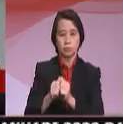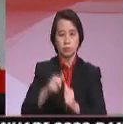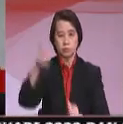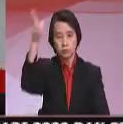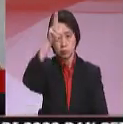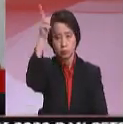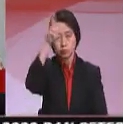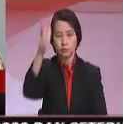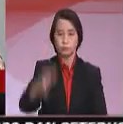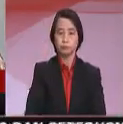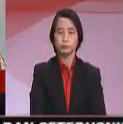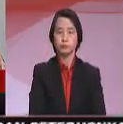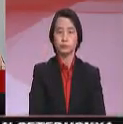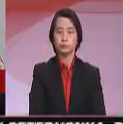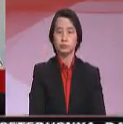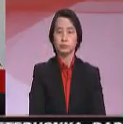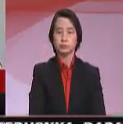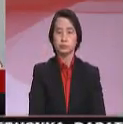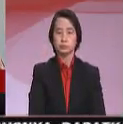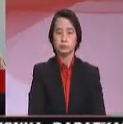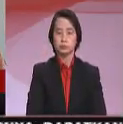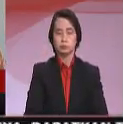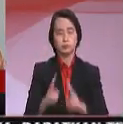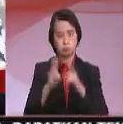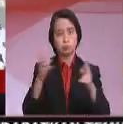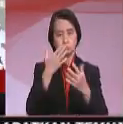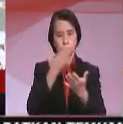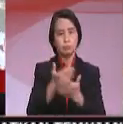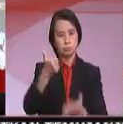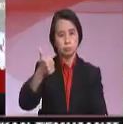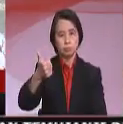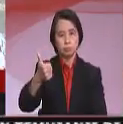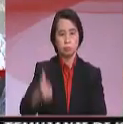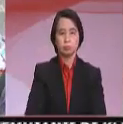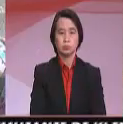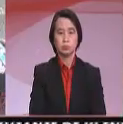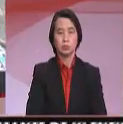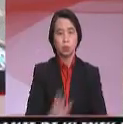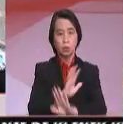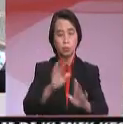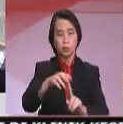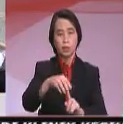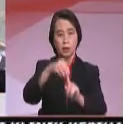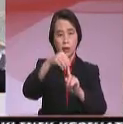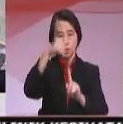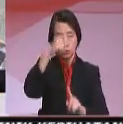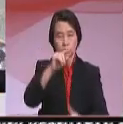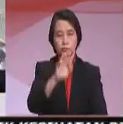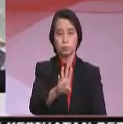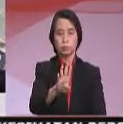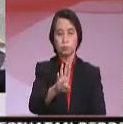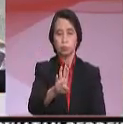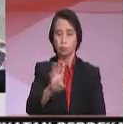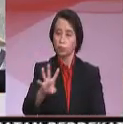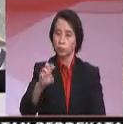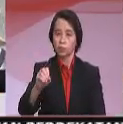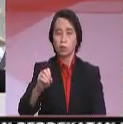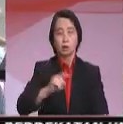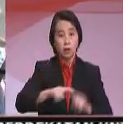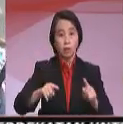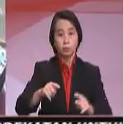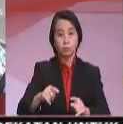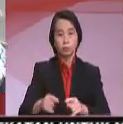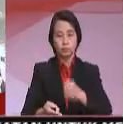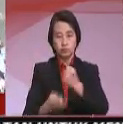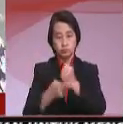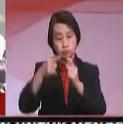tak kerajaan buat macam tu? Saya kan bagus lah. Dia bukan khas untuk B40 ke apa ke, untuk overall lah.